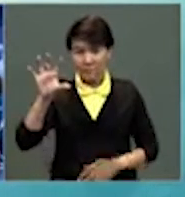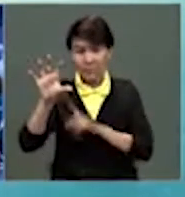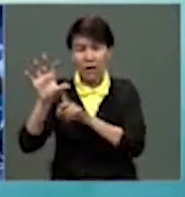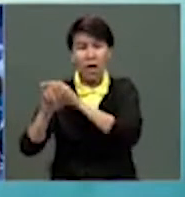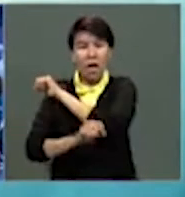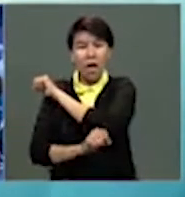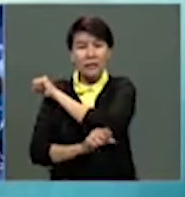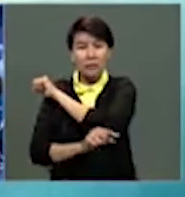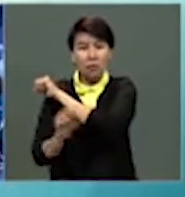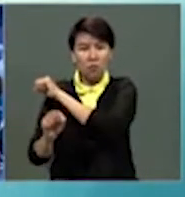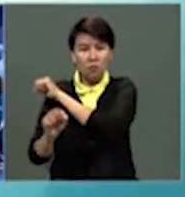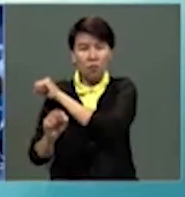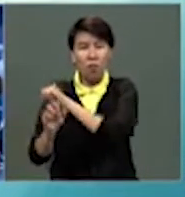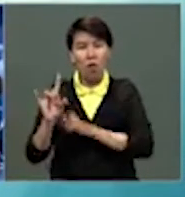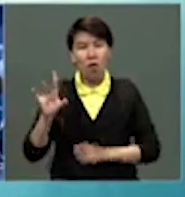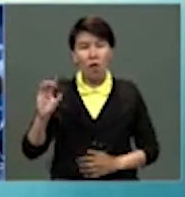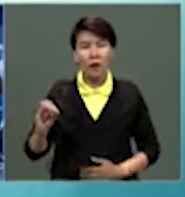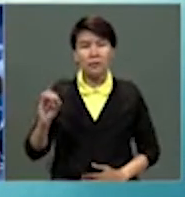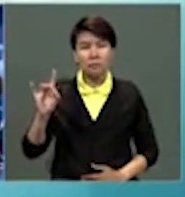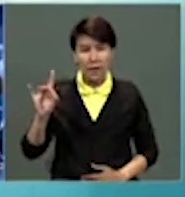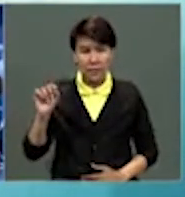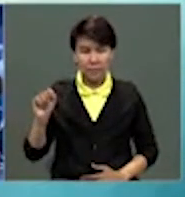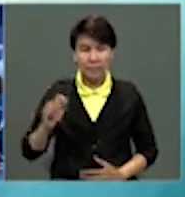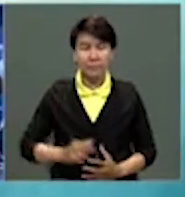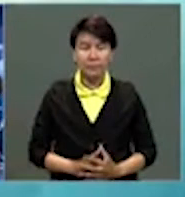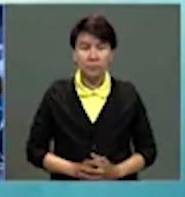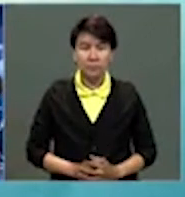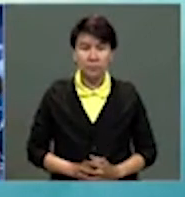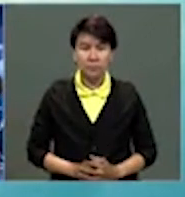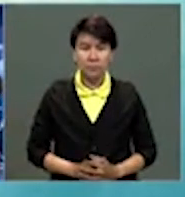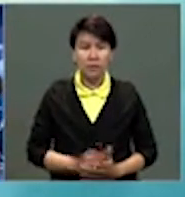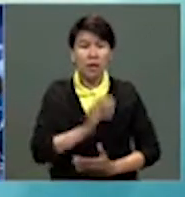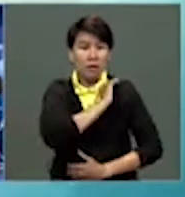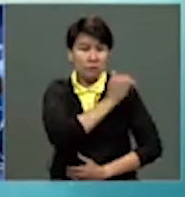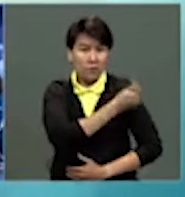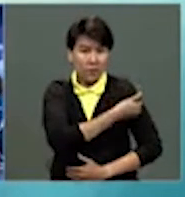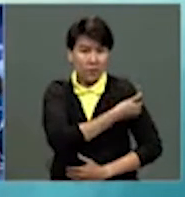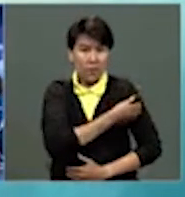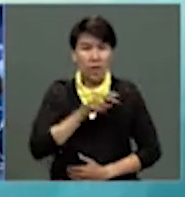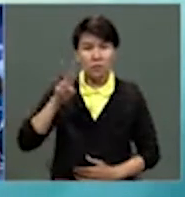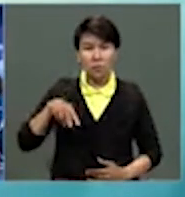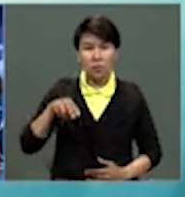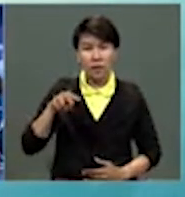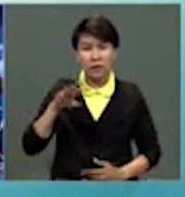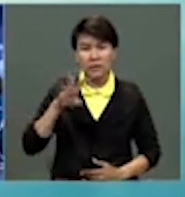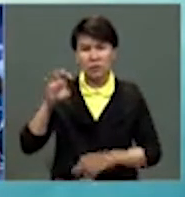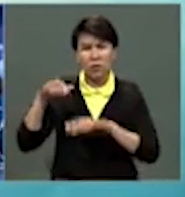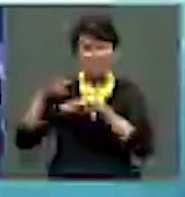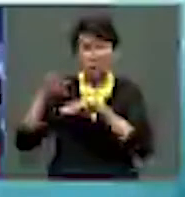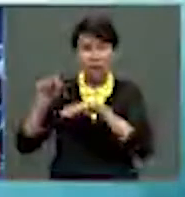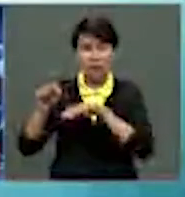นะครับสิ่งที่เราจะต้องดูเพื่อนบ้านเราสิงคโปร์ยังเป็น3หลักอยู่เลยครับ 158คะแล้วก็ฟิลิปปินส์ 4หลักนะครับ 2400